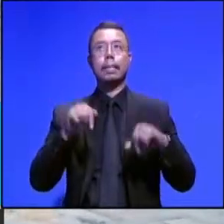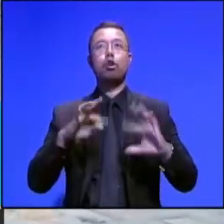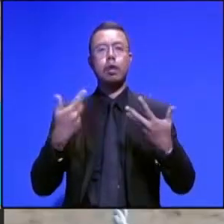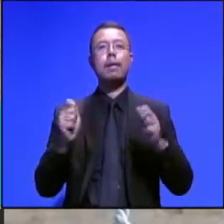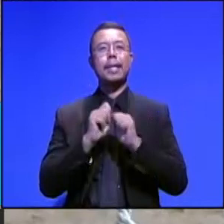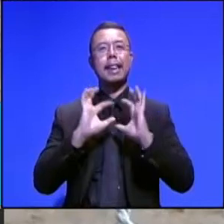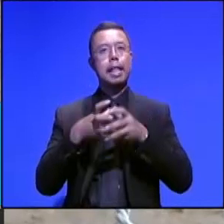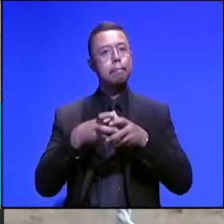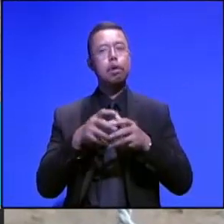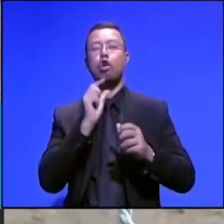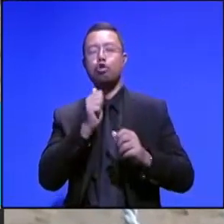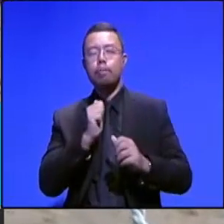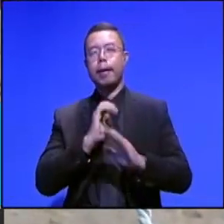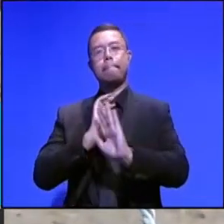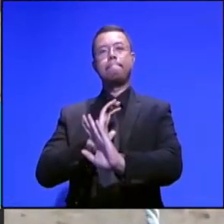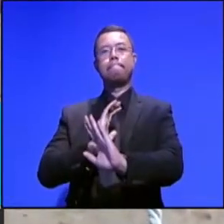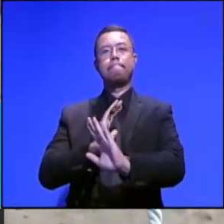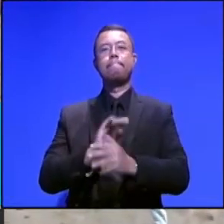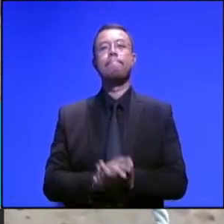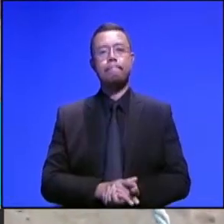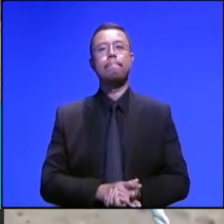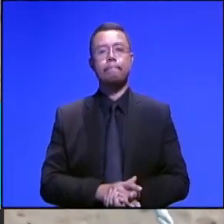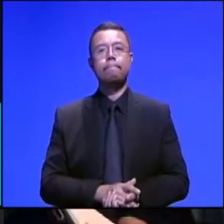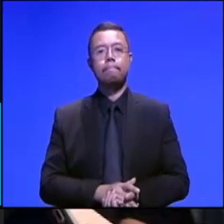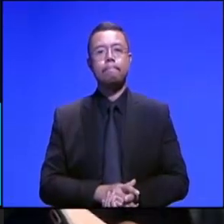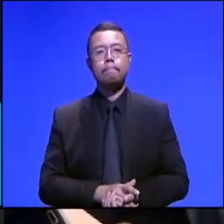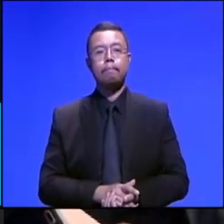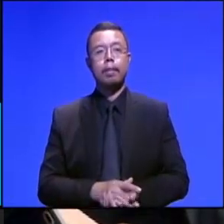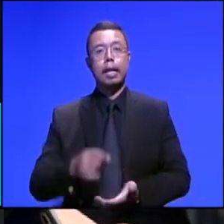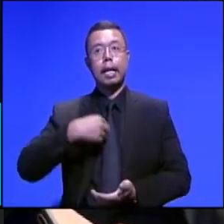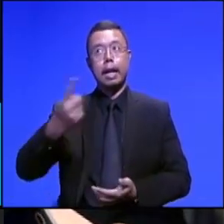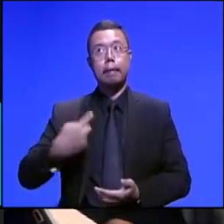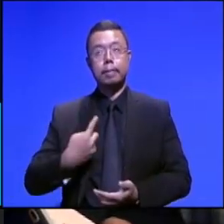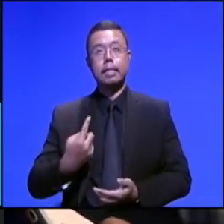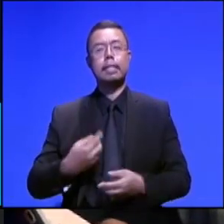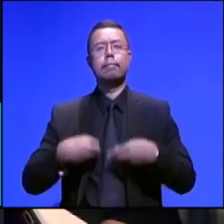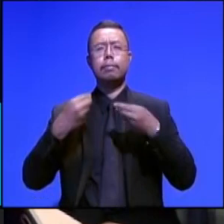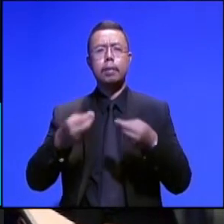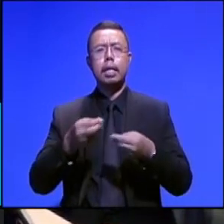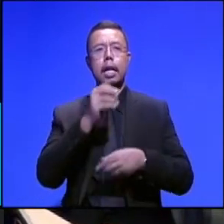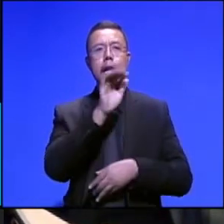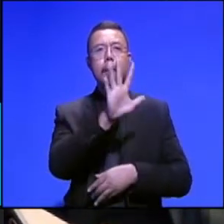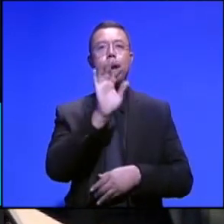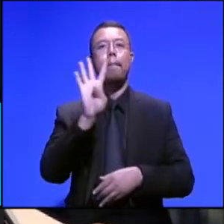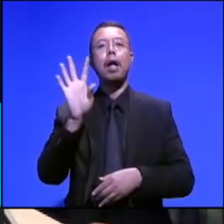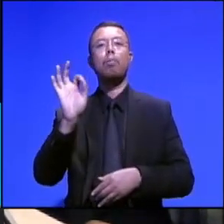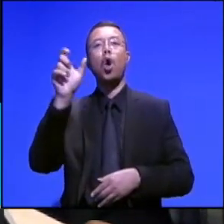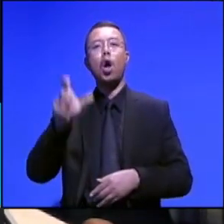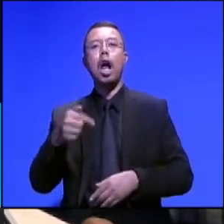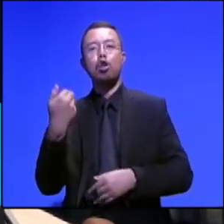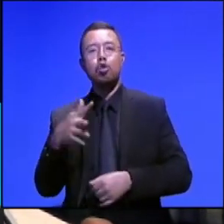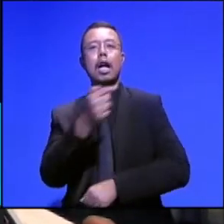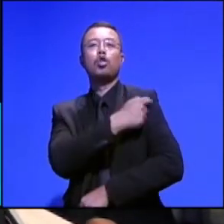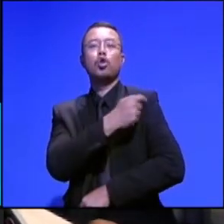Health untuk melakukan penanganan lanjutan. Kami beri lebih kurang 540 orang.